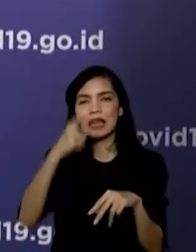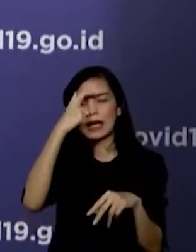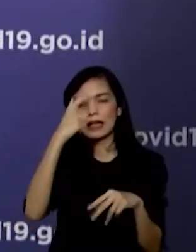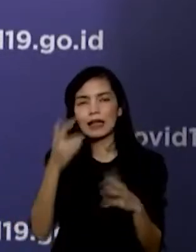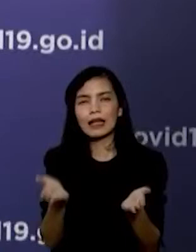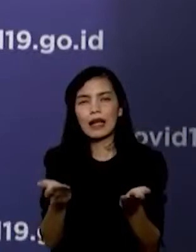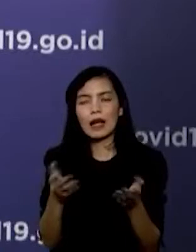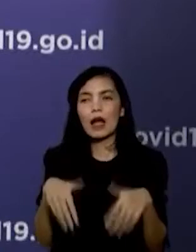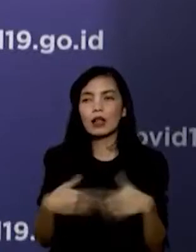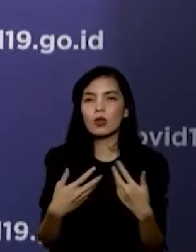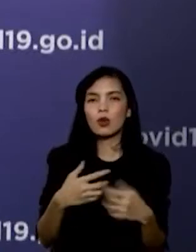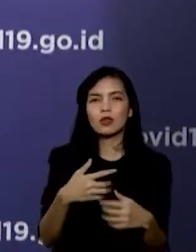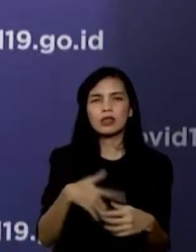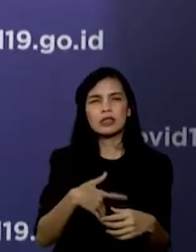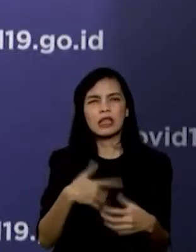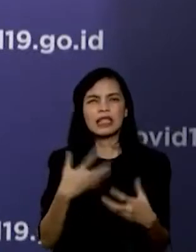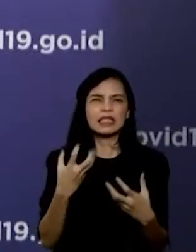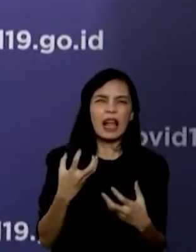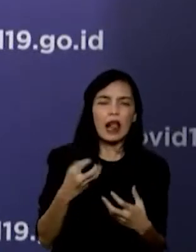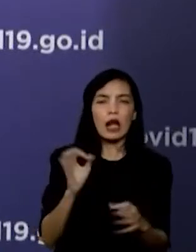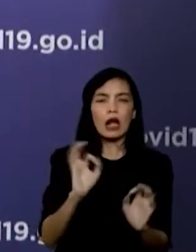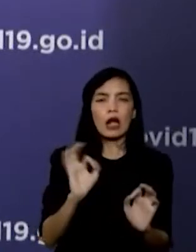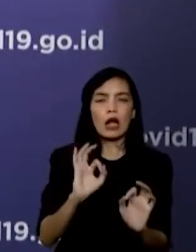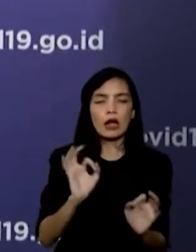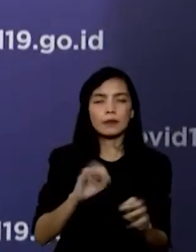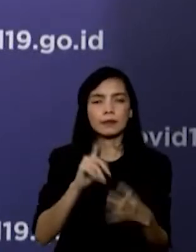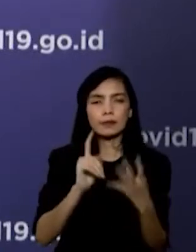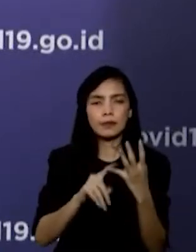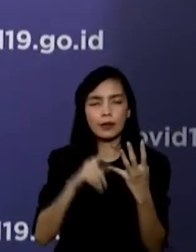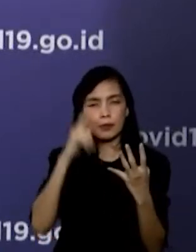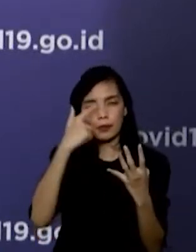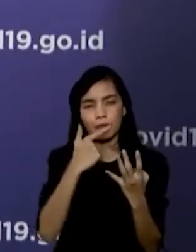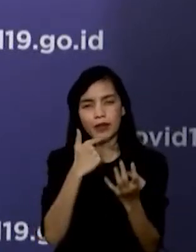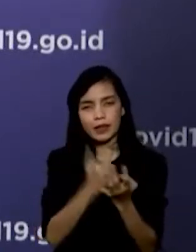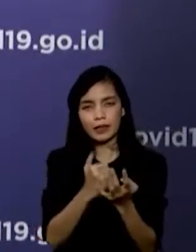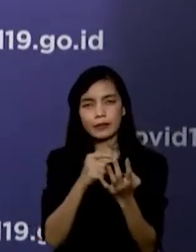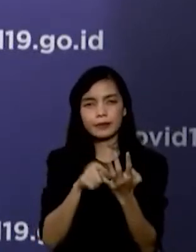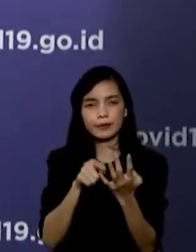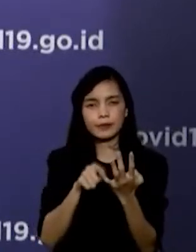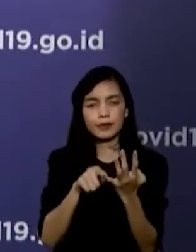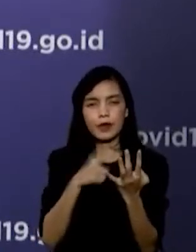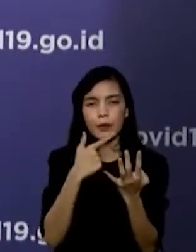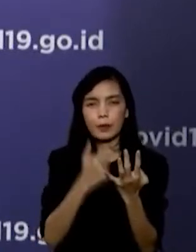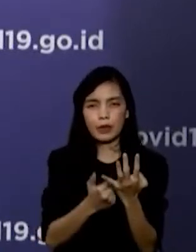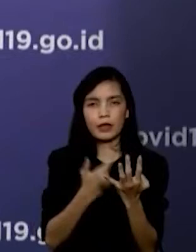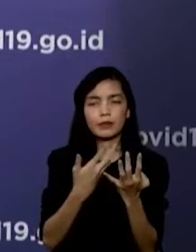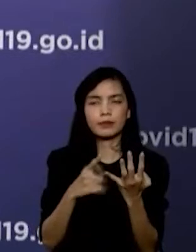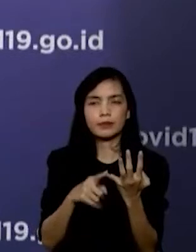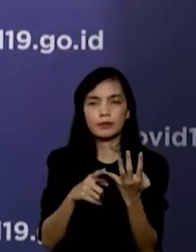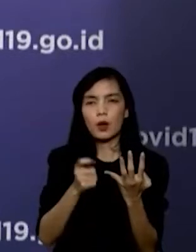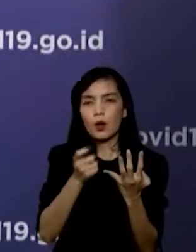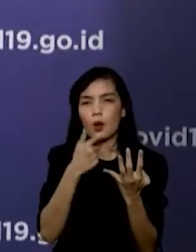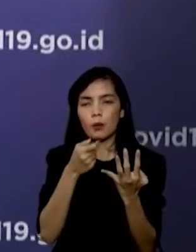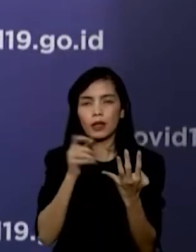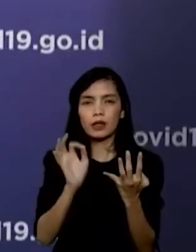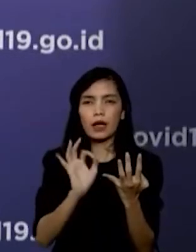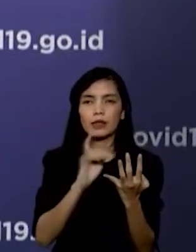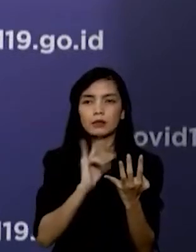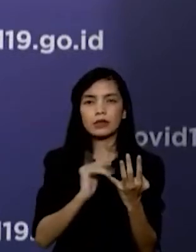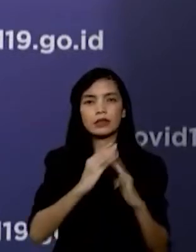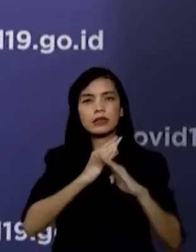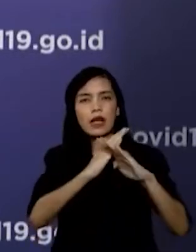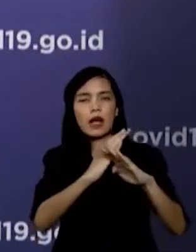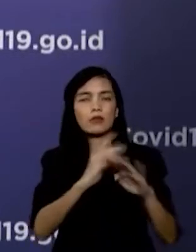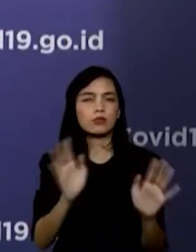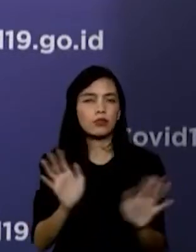atau tanpa gejala. Keempat, nah ini penting saudara-saudari, Bapak Ibu, obat ini tidak memiliki khasiat